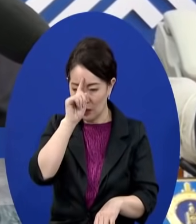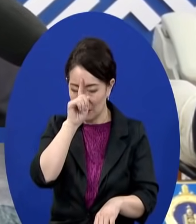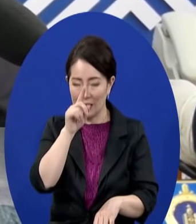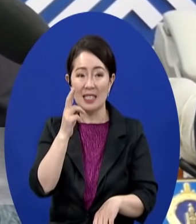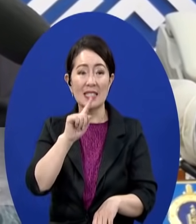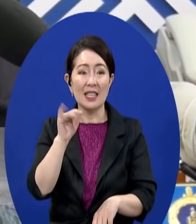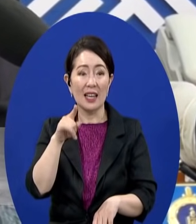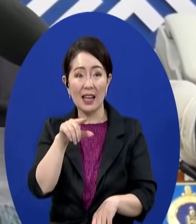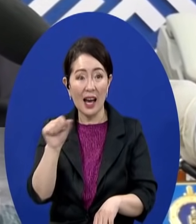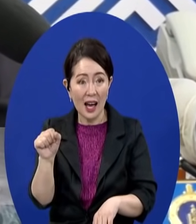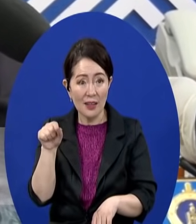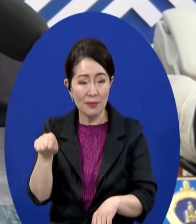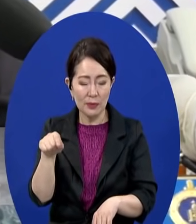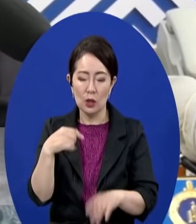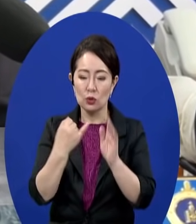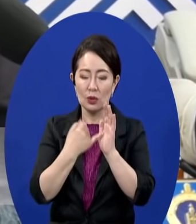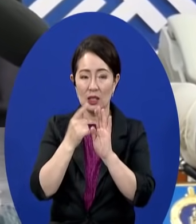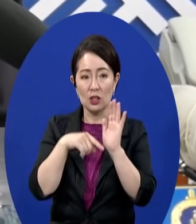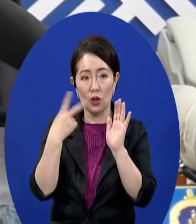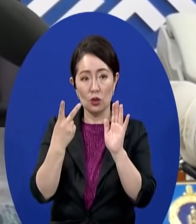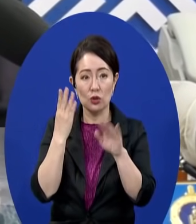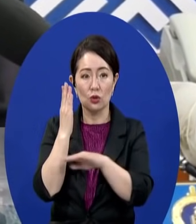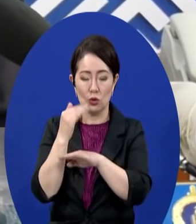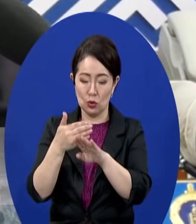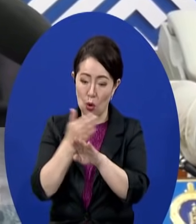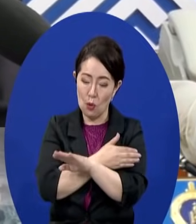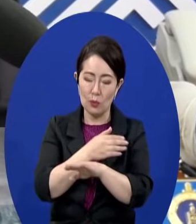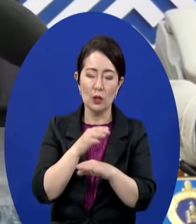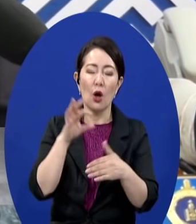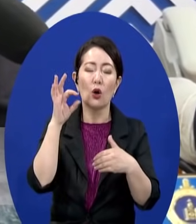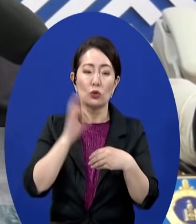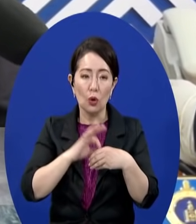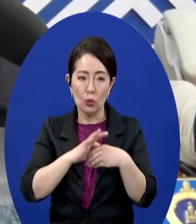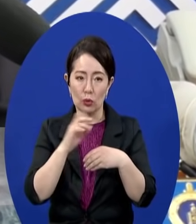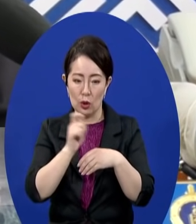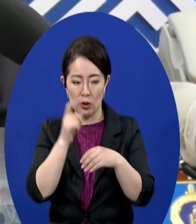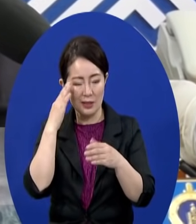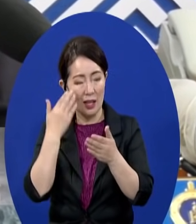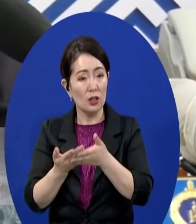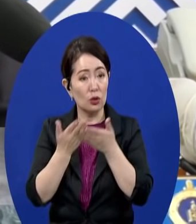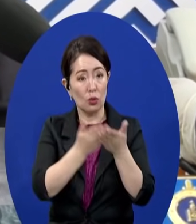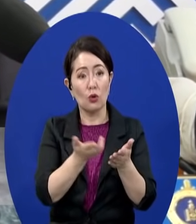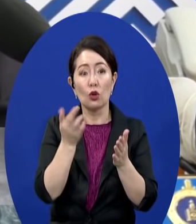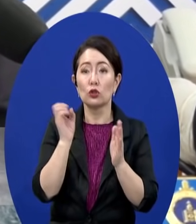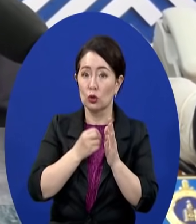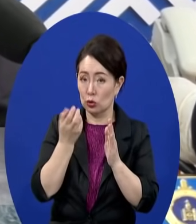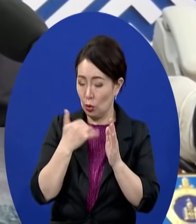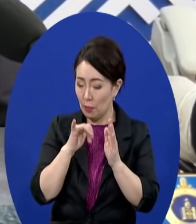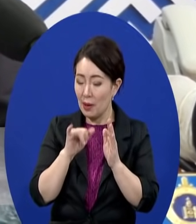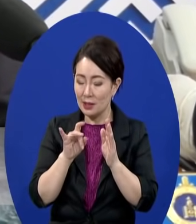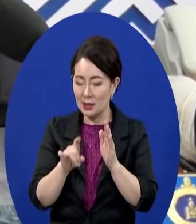захиргаа 6 сарын 2-ны өдрөөс өмнө сонгуулийн хариулах хэсгийн оронд нь үргэлжлэх ёстой байсан. Тэгээ манай дээр